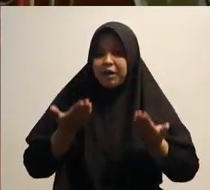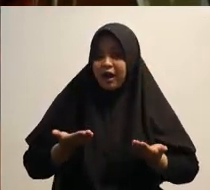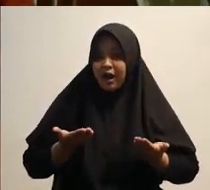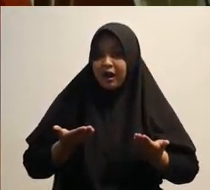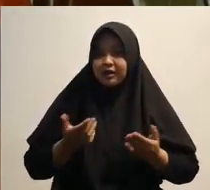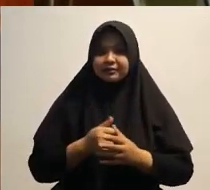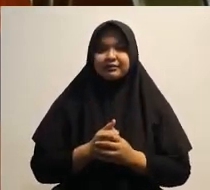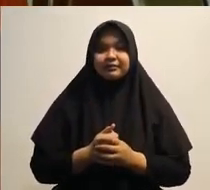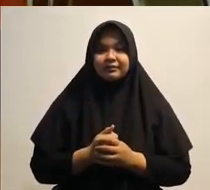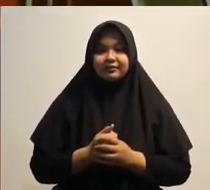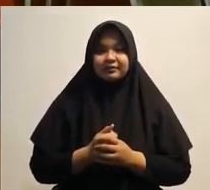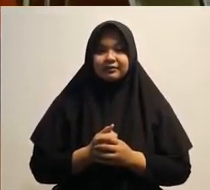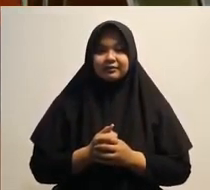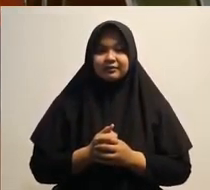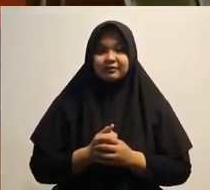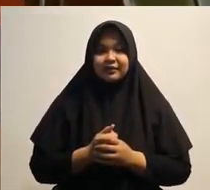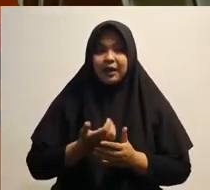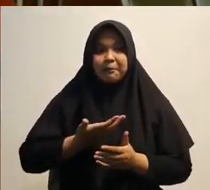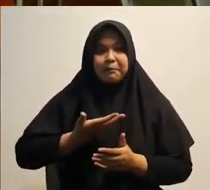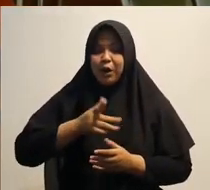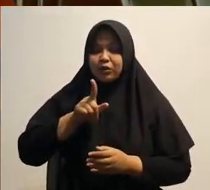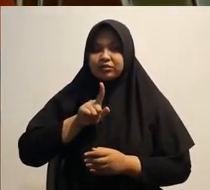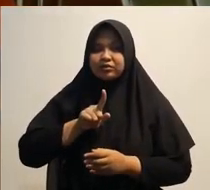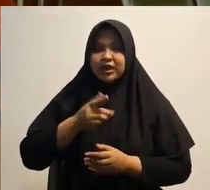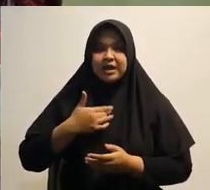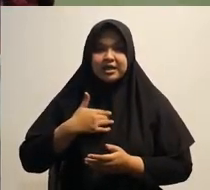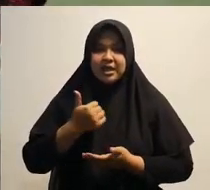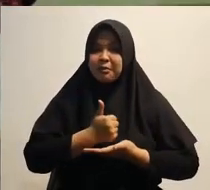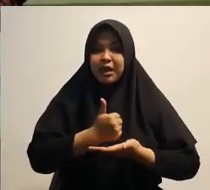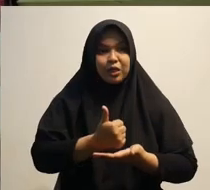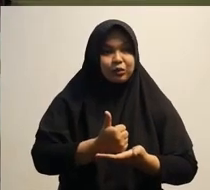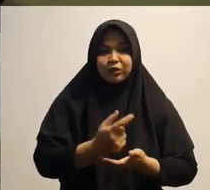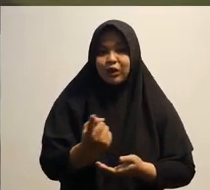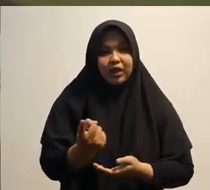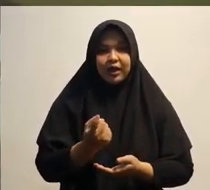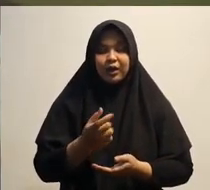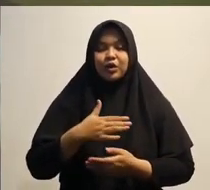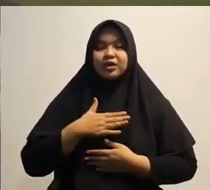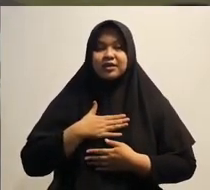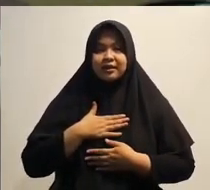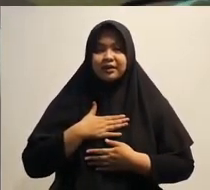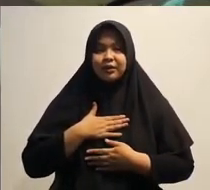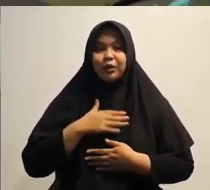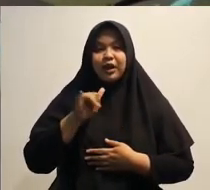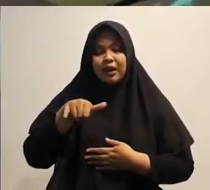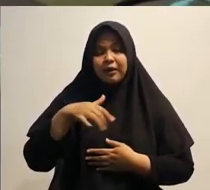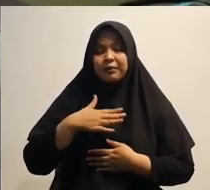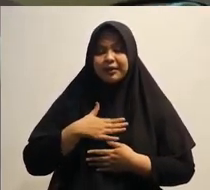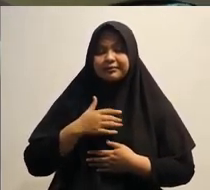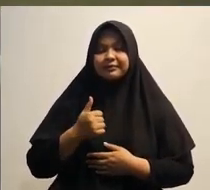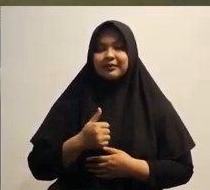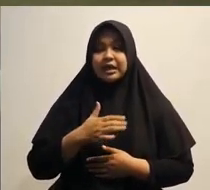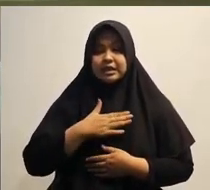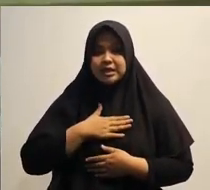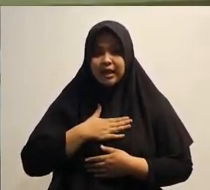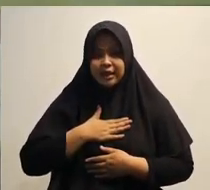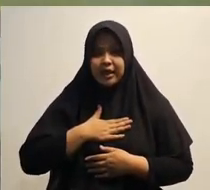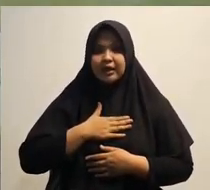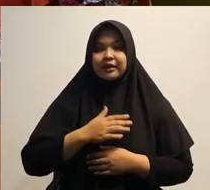Gimana kamu mau ada yang bisa pesasi? Intinya mau apa?